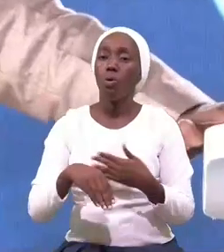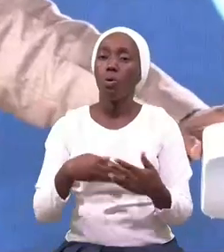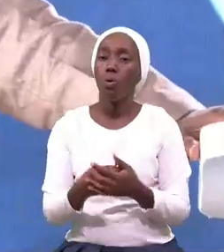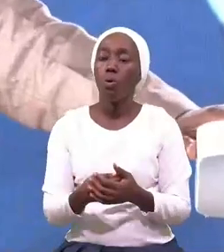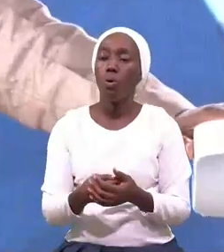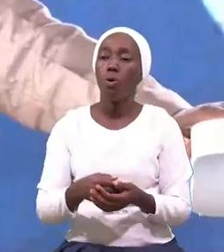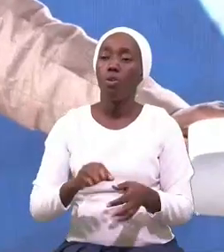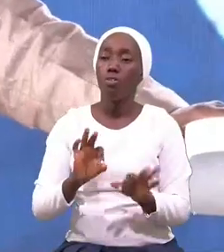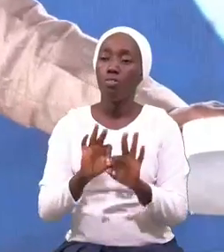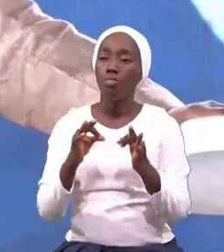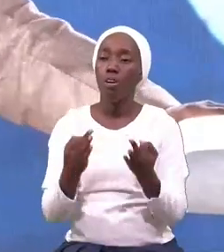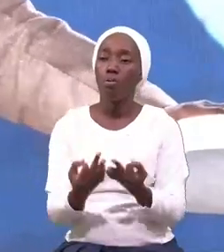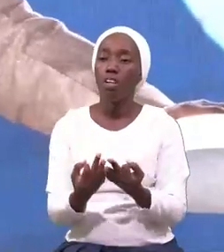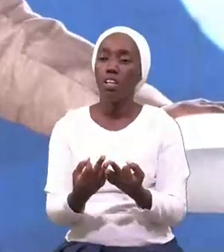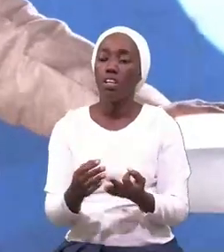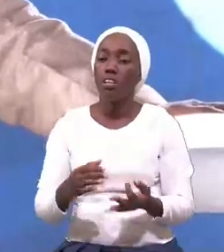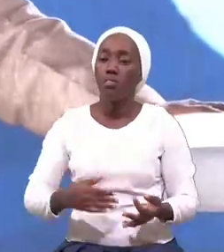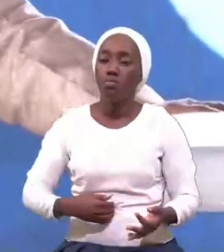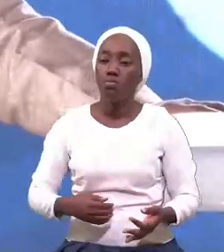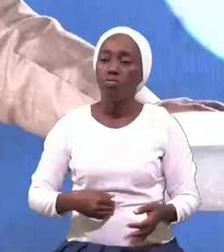Et toute la famille était stérile.